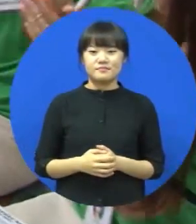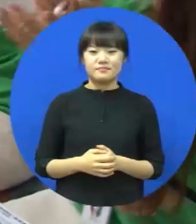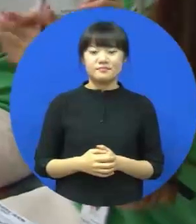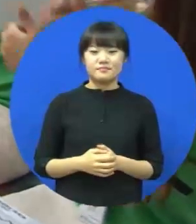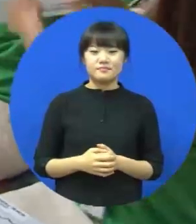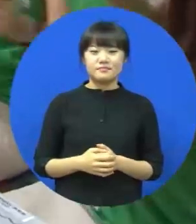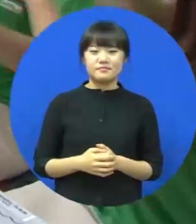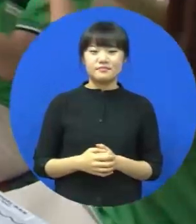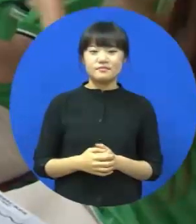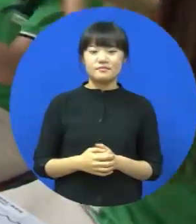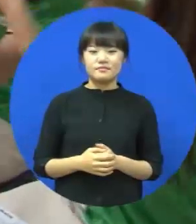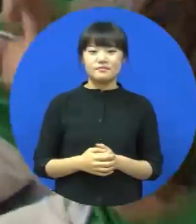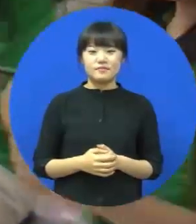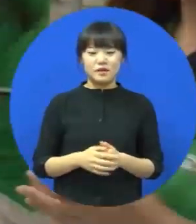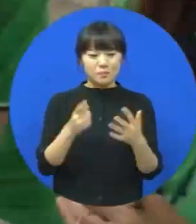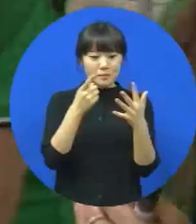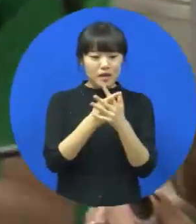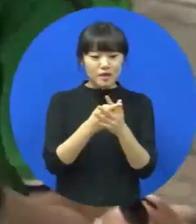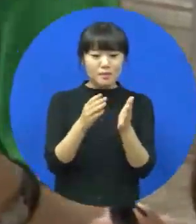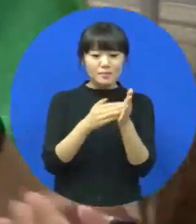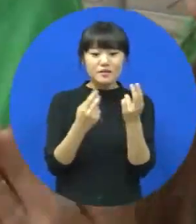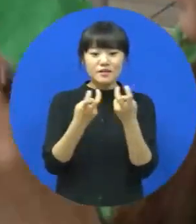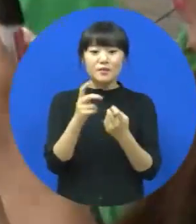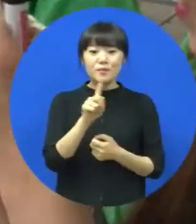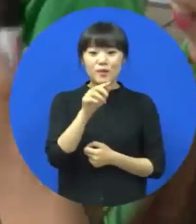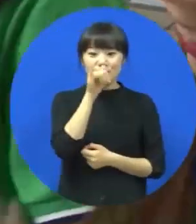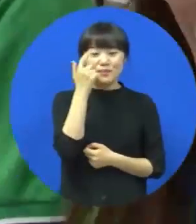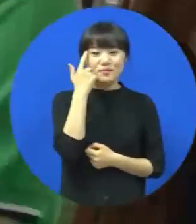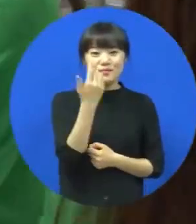와, 맞춘 비결이 뭘까요?